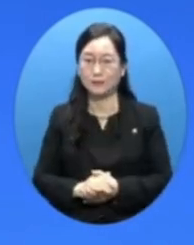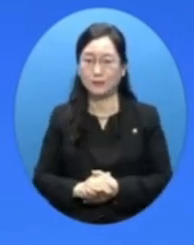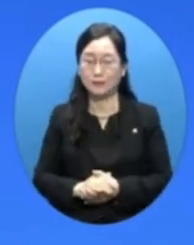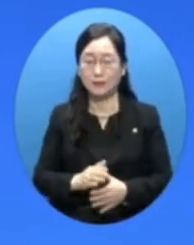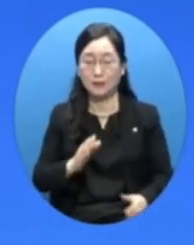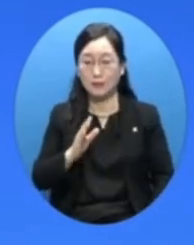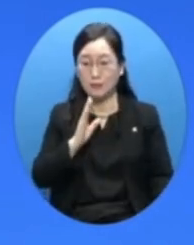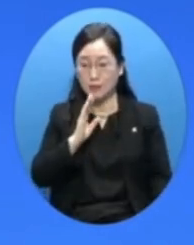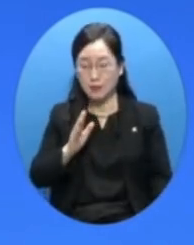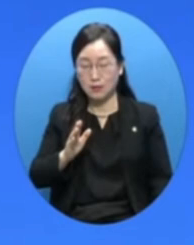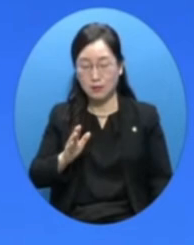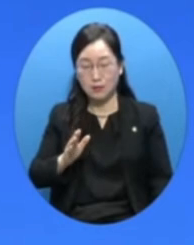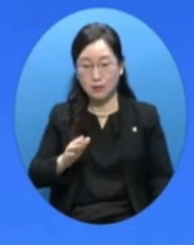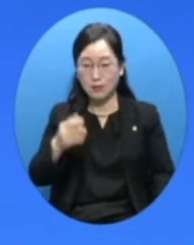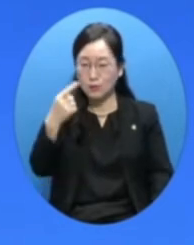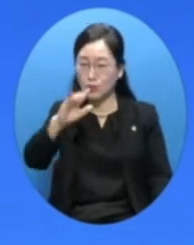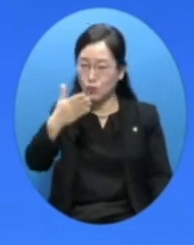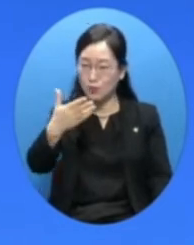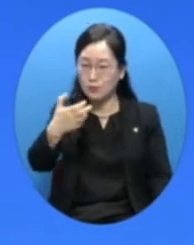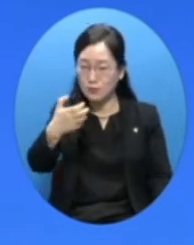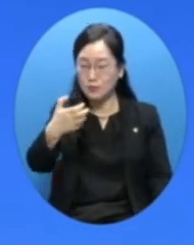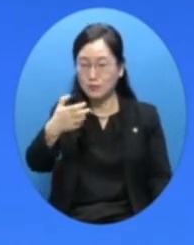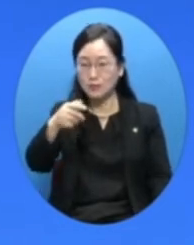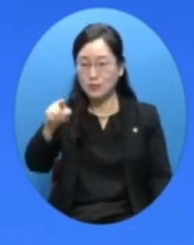그렇게 한때 70년대 80년대